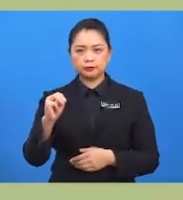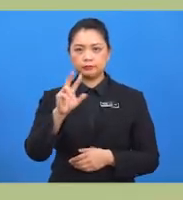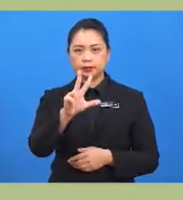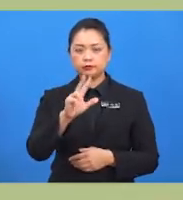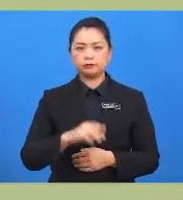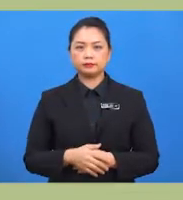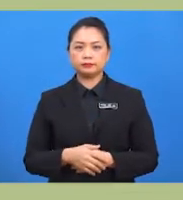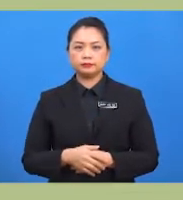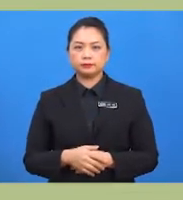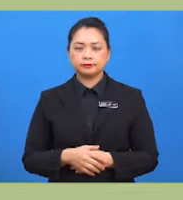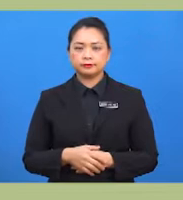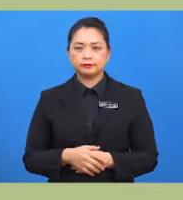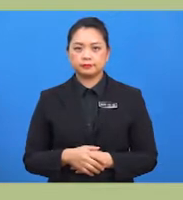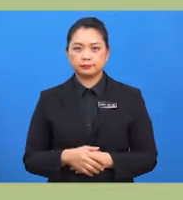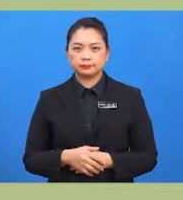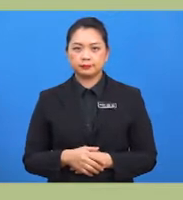cm padu